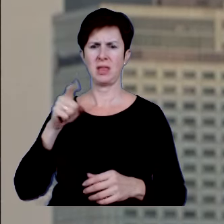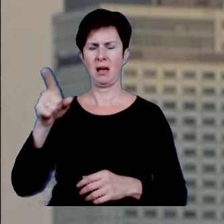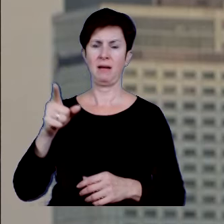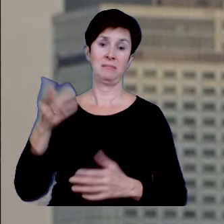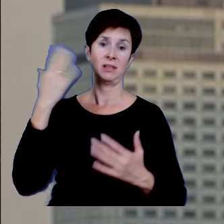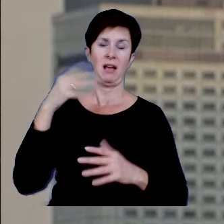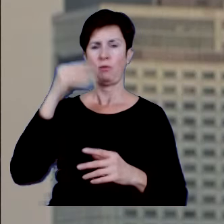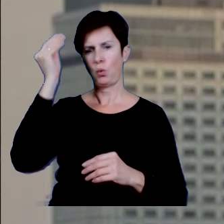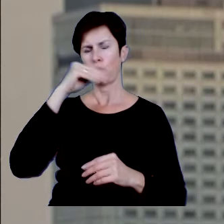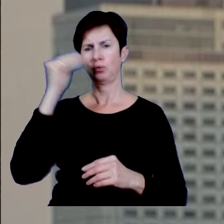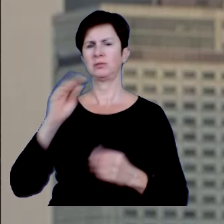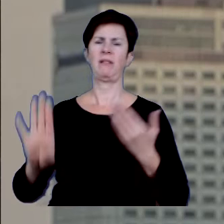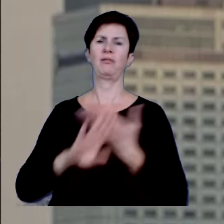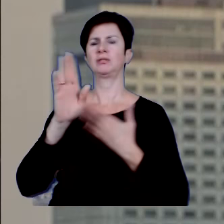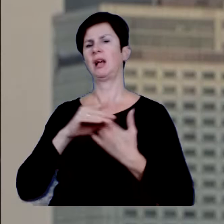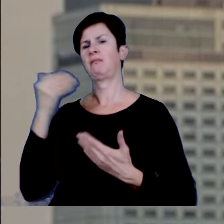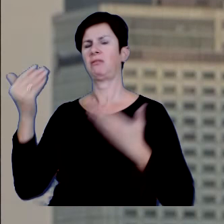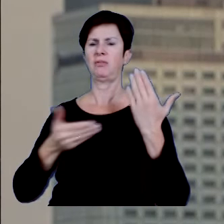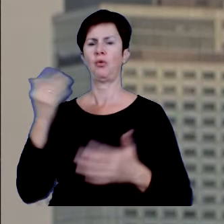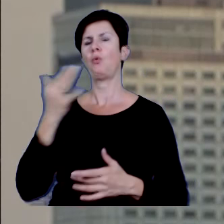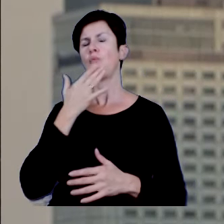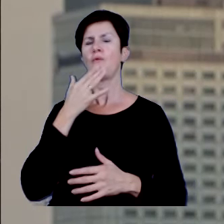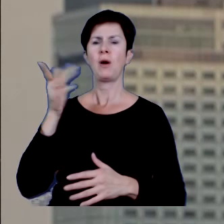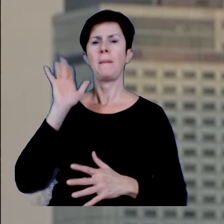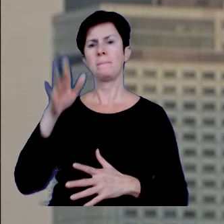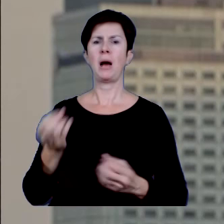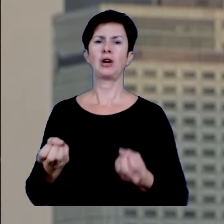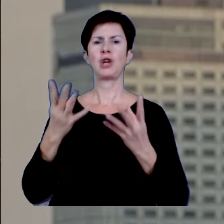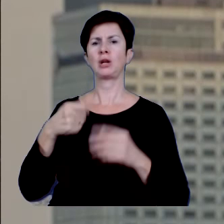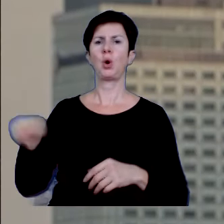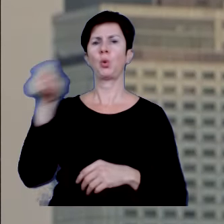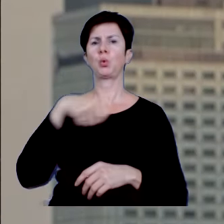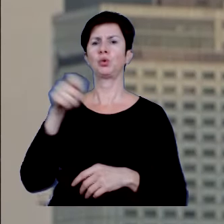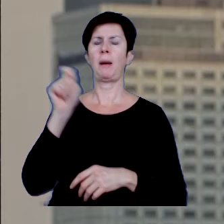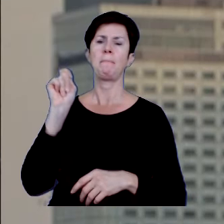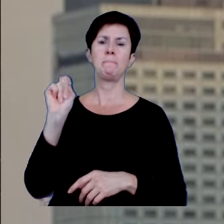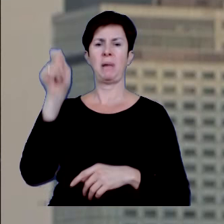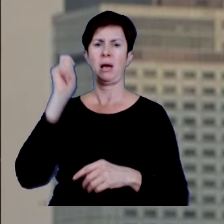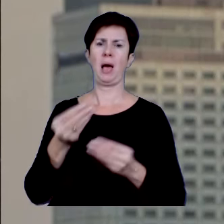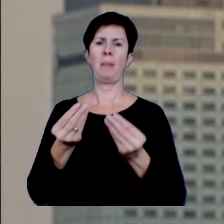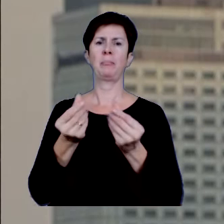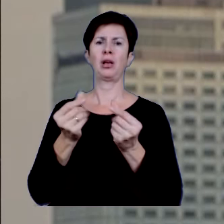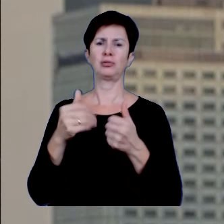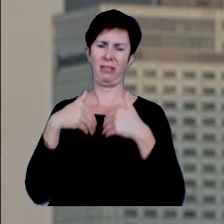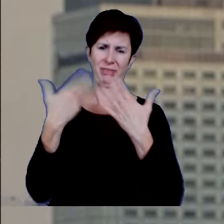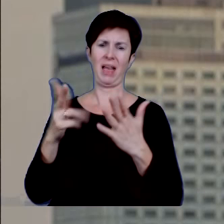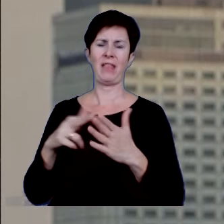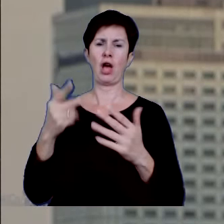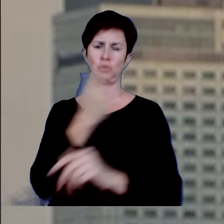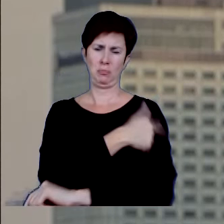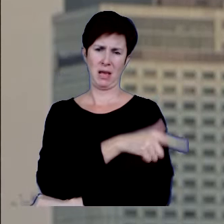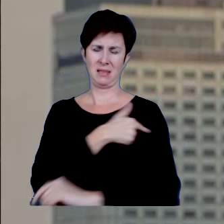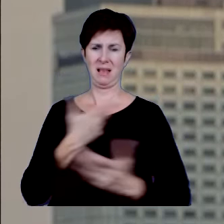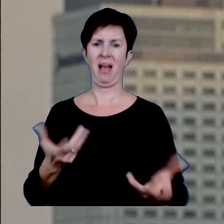PR-owego wystąpienia mówiła, że ma czarodziejską różdżkę, którą rozmnoży pieniądze na szpitale. I ten rok można podsumować